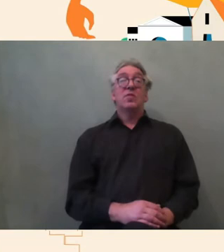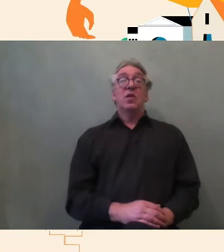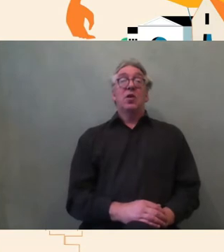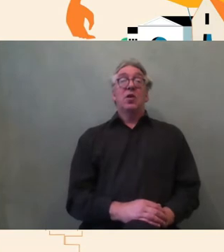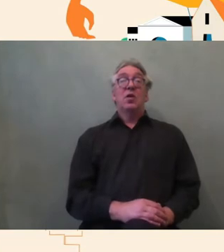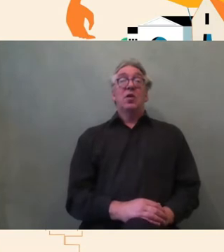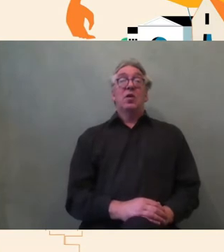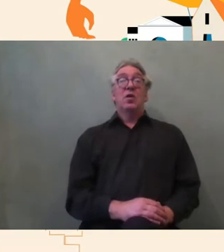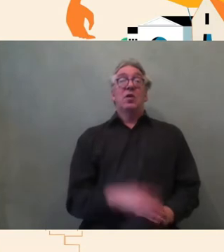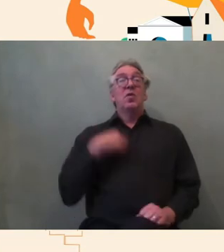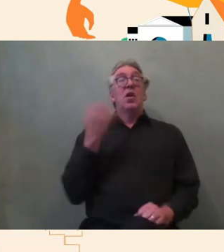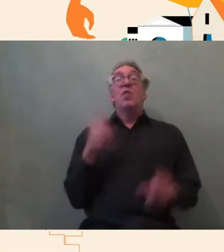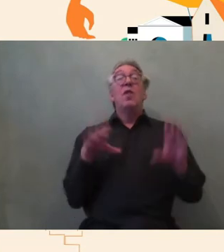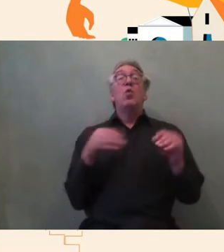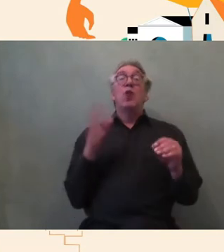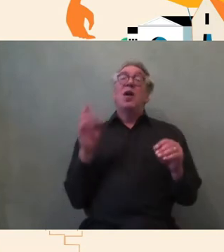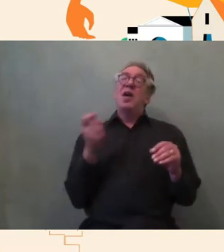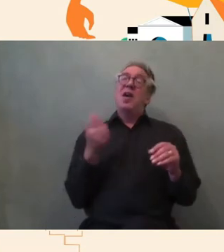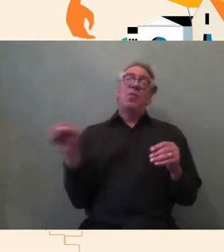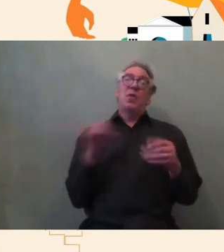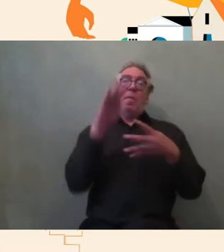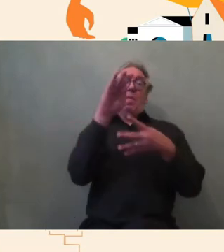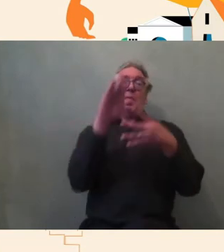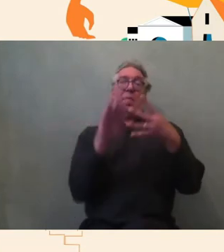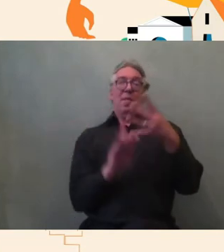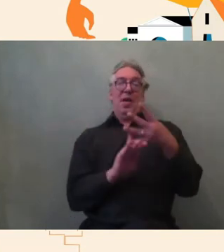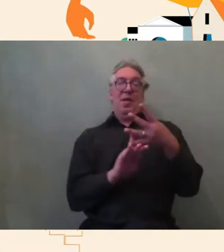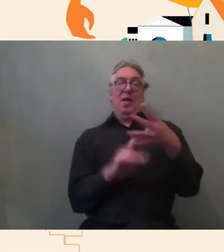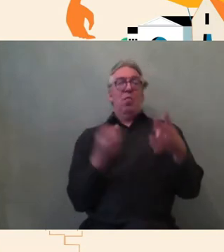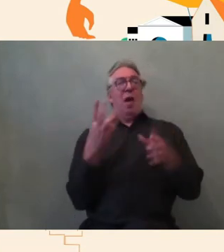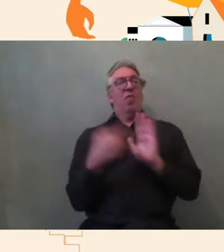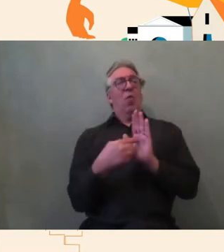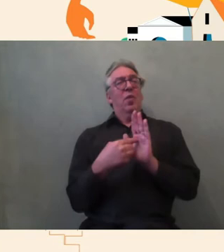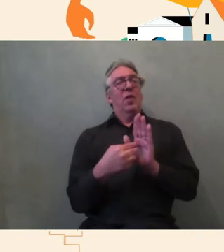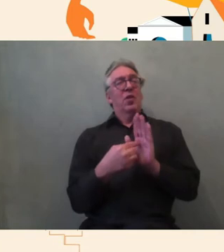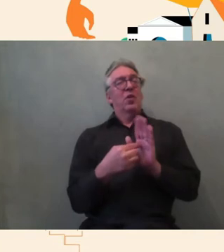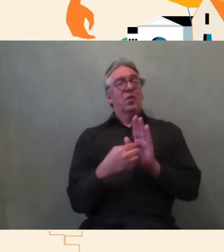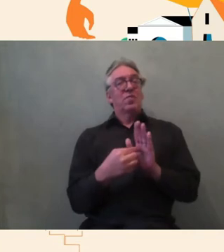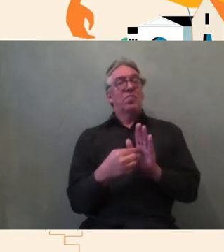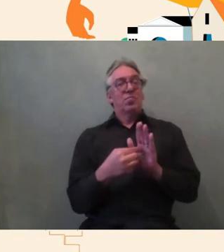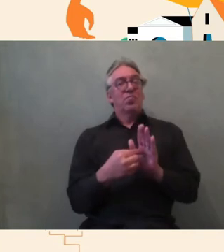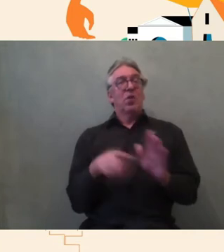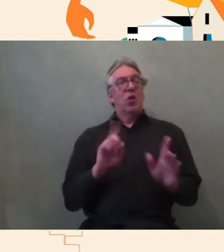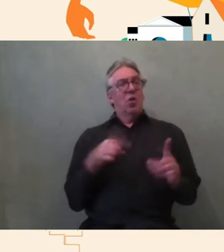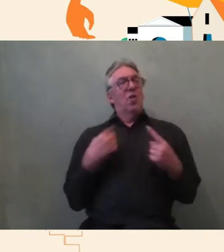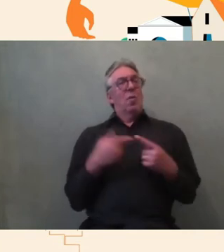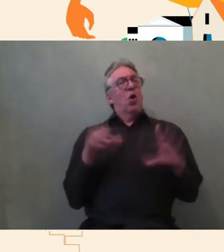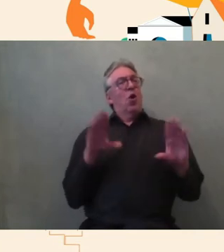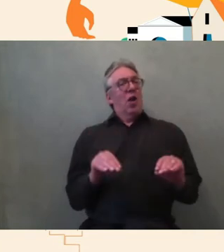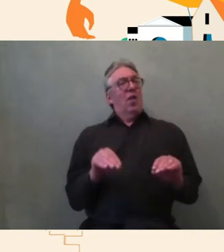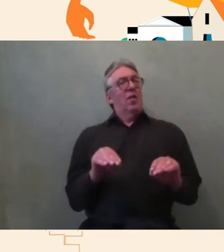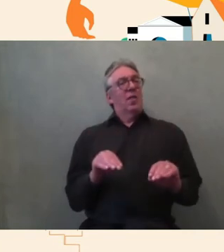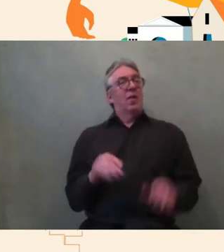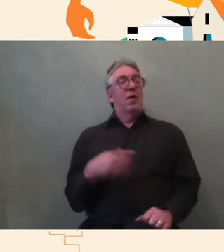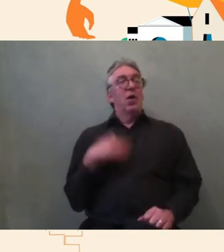Wat ik wil gaan doen, ik wil jullie even meenemen aan de hand van een aantal voorbeelden die wij in het Van Abbe Museum hebben gedaan. En ik wil jullie dat doen aan